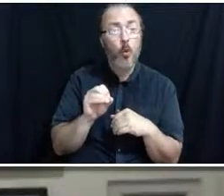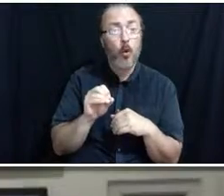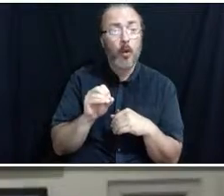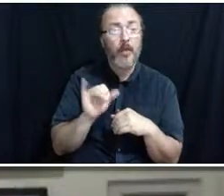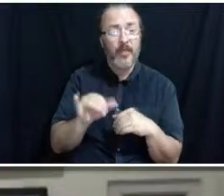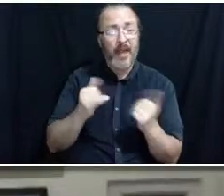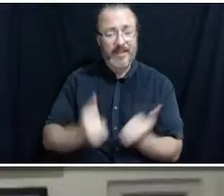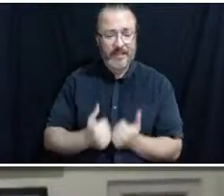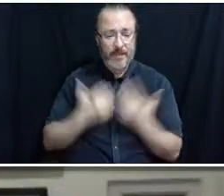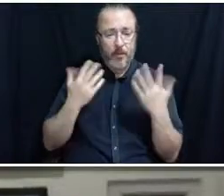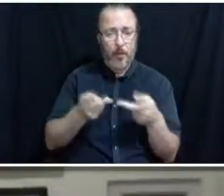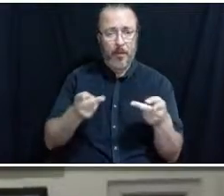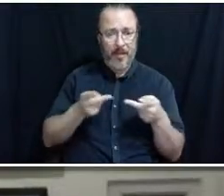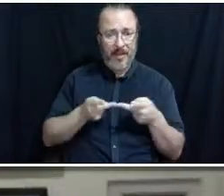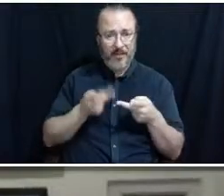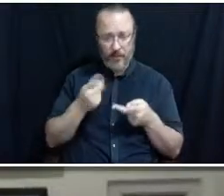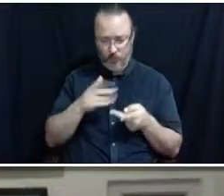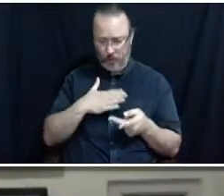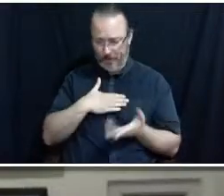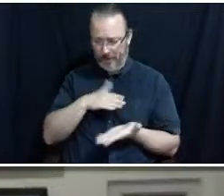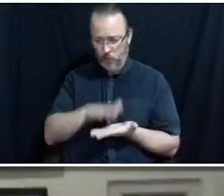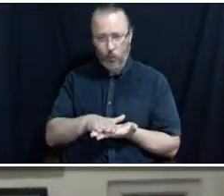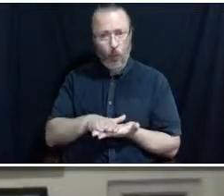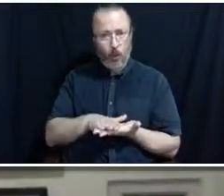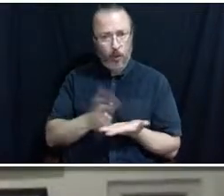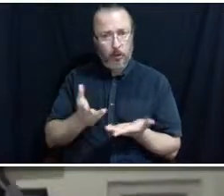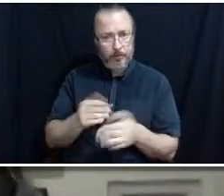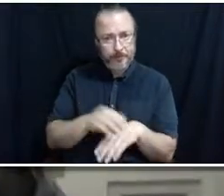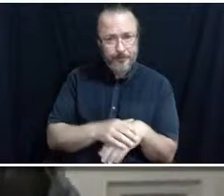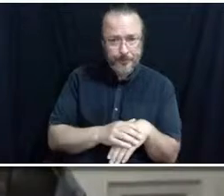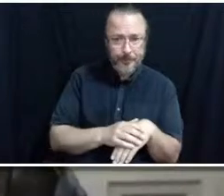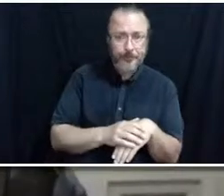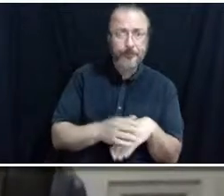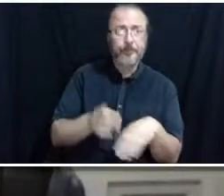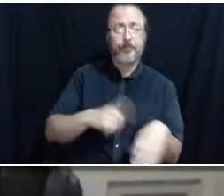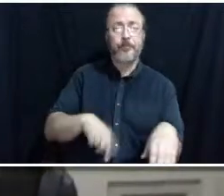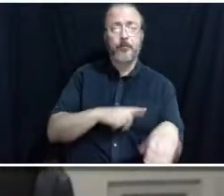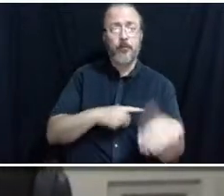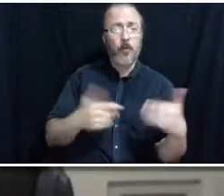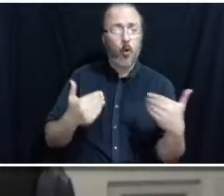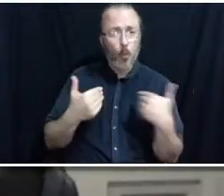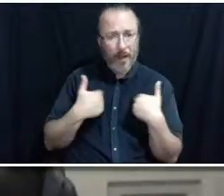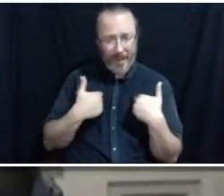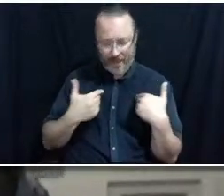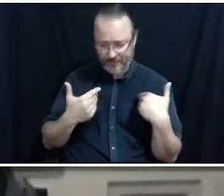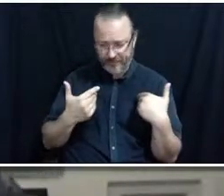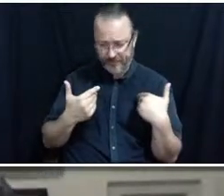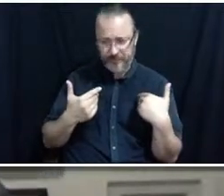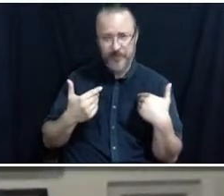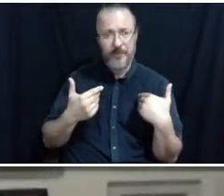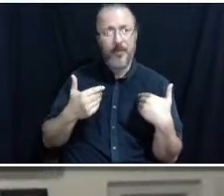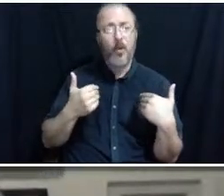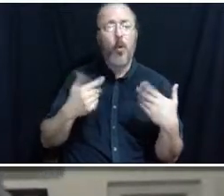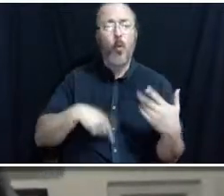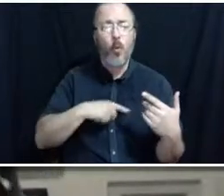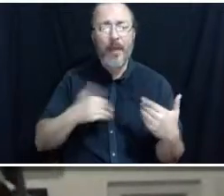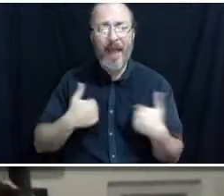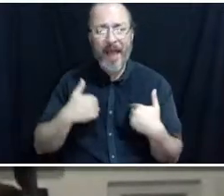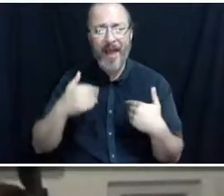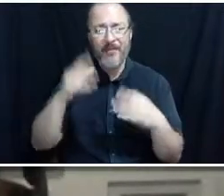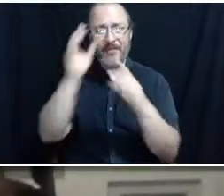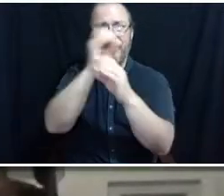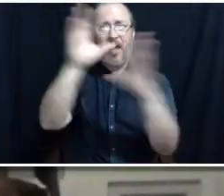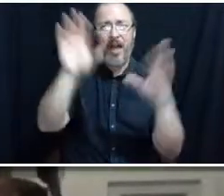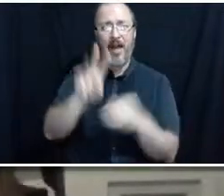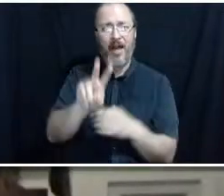une source d'inspiration, notamment pour mon école, qui favorise beaucoup l'inclusion dans notre école. Nous avons une vision